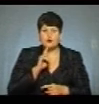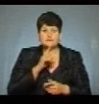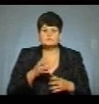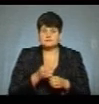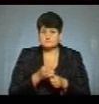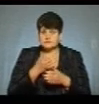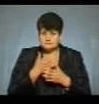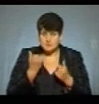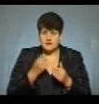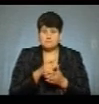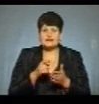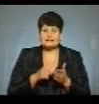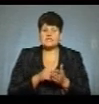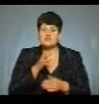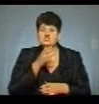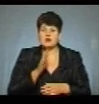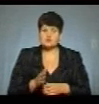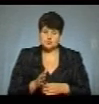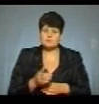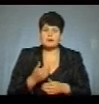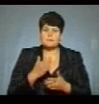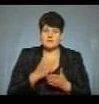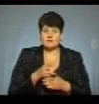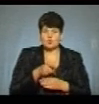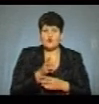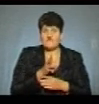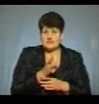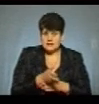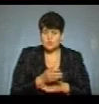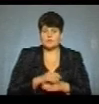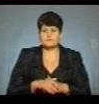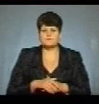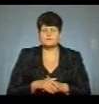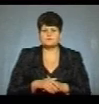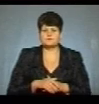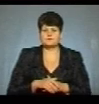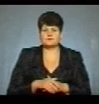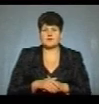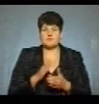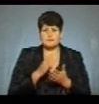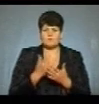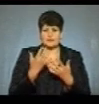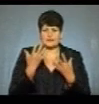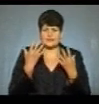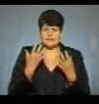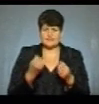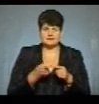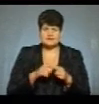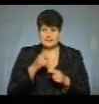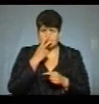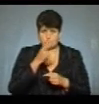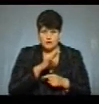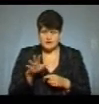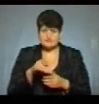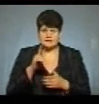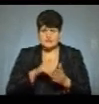це, я думаю, що питання часу. Ми маємо його відео, маємо декілька днів ми це не показували,